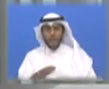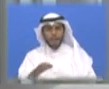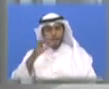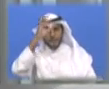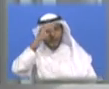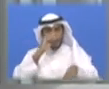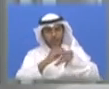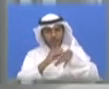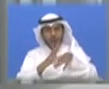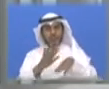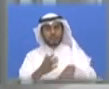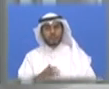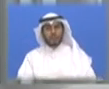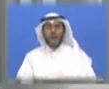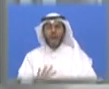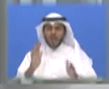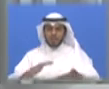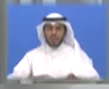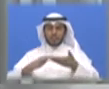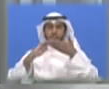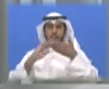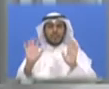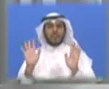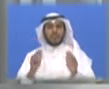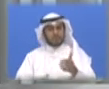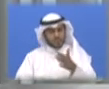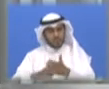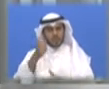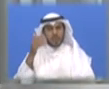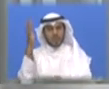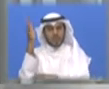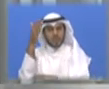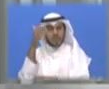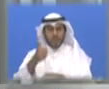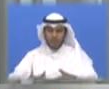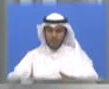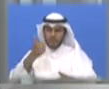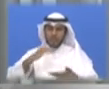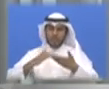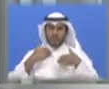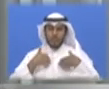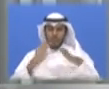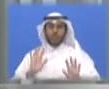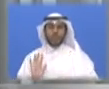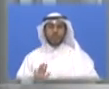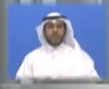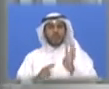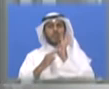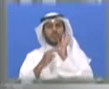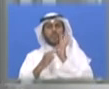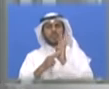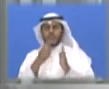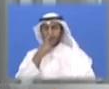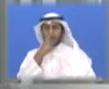وفي هذه الأثناء إذا في إمكان أن يتصل على السفارة اللي إحنا موجودين طبعا على مدى 24 ساعة نقدر